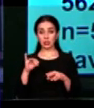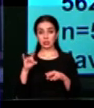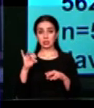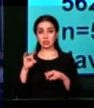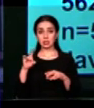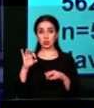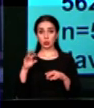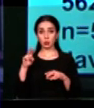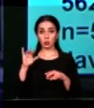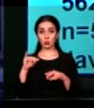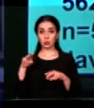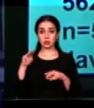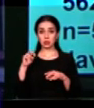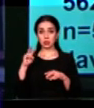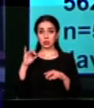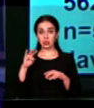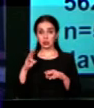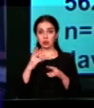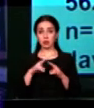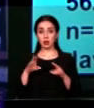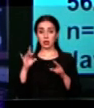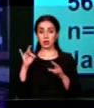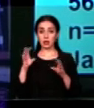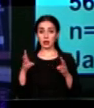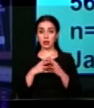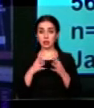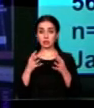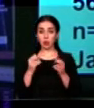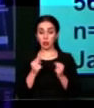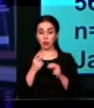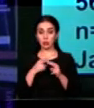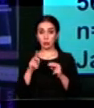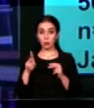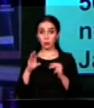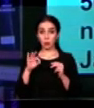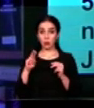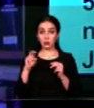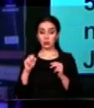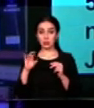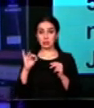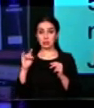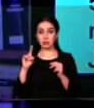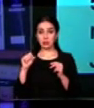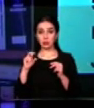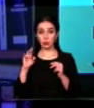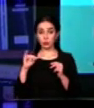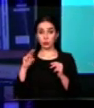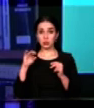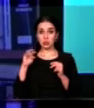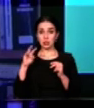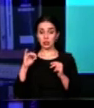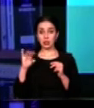poliizobutilen izobutilenning polimerlanish reaksiyasidan olinadi. Mana bu modda izobutilen. Bu